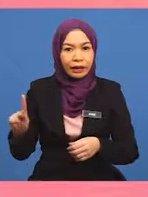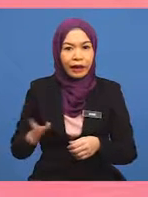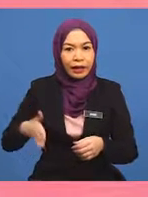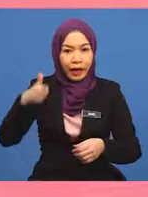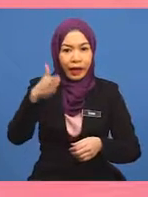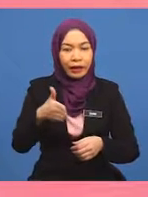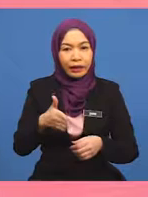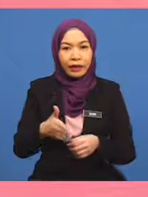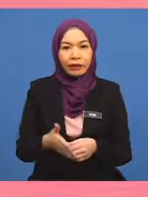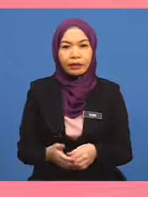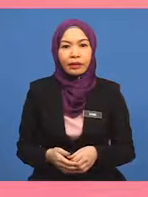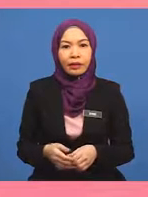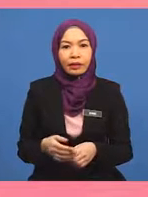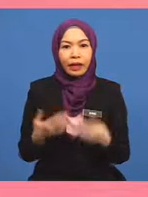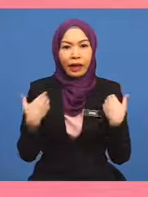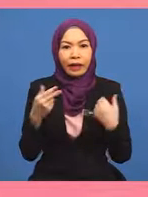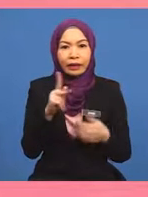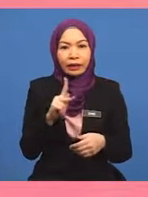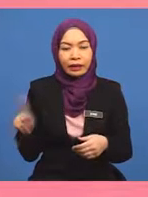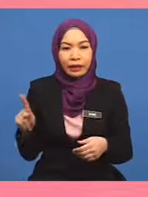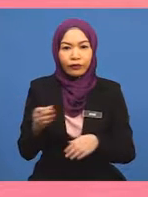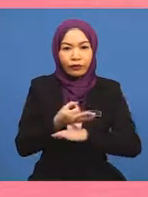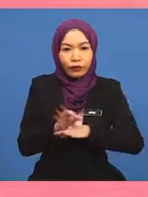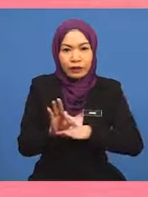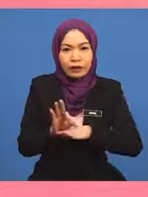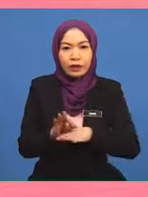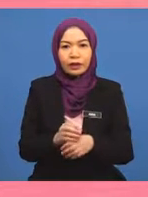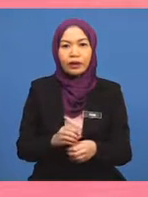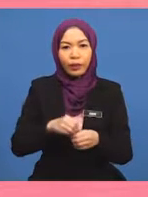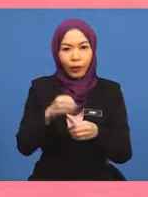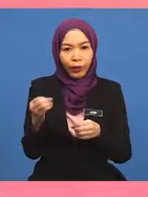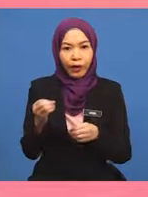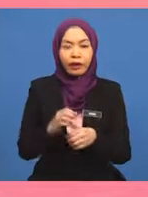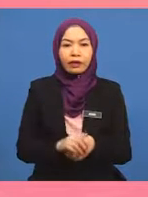akan mewujudkan fungsi sesuatu produk. Contohnya,